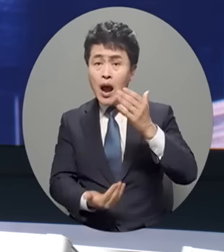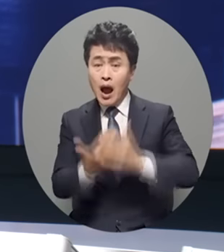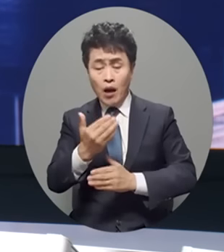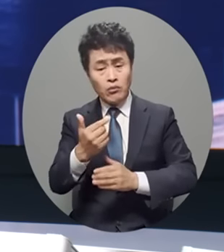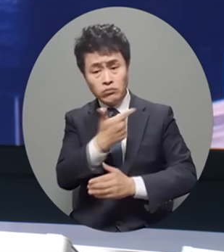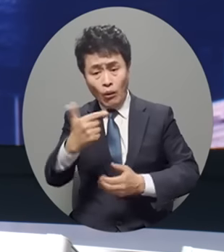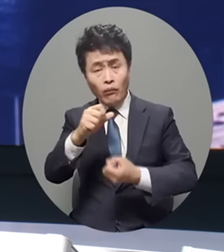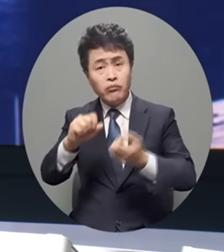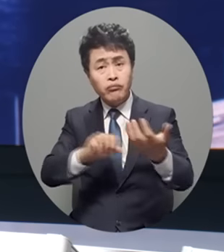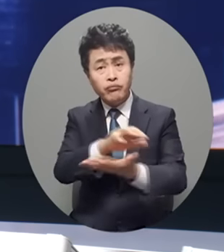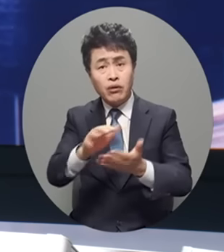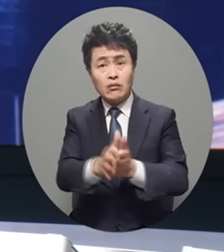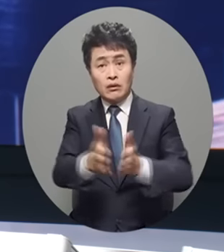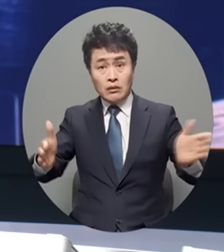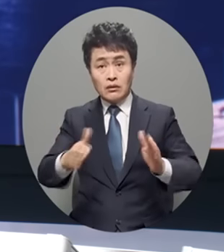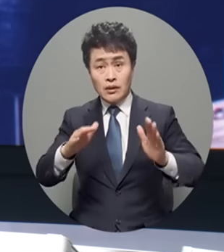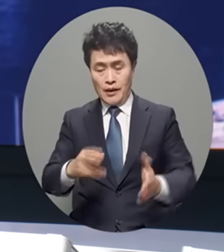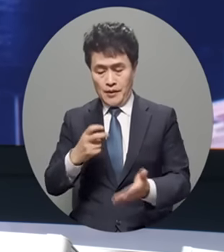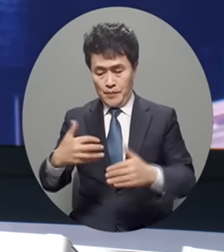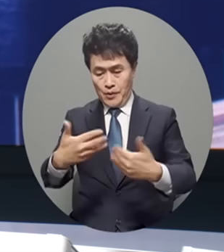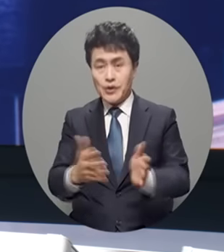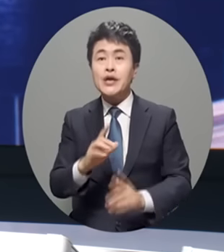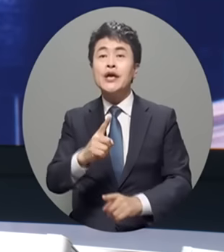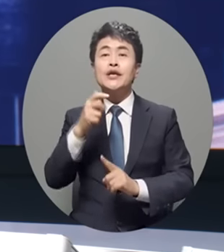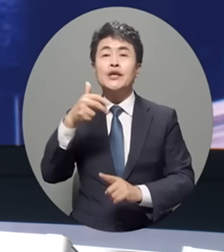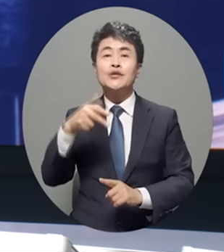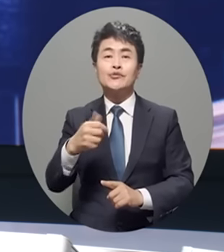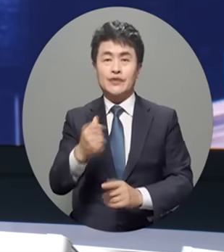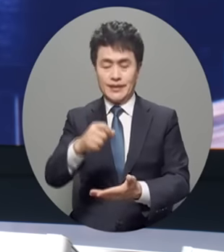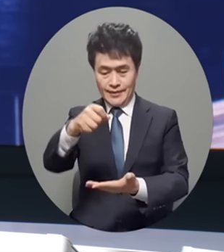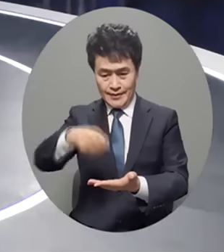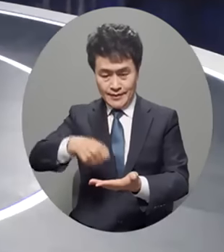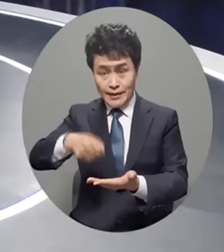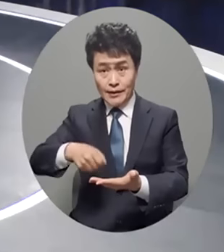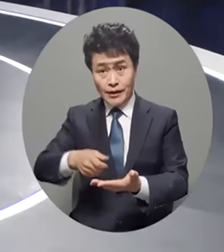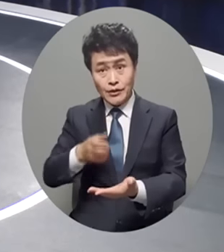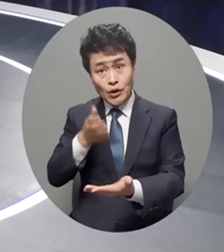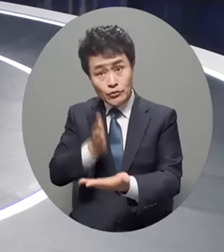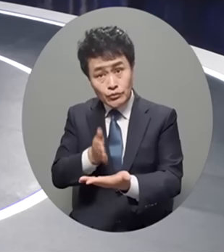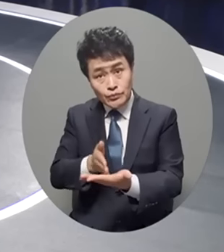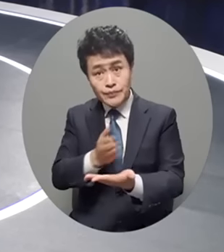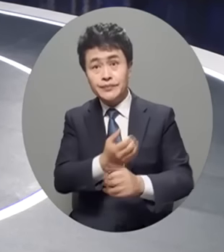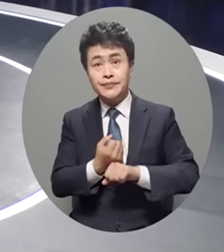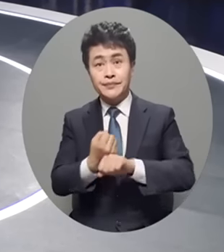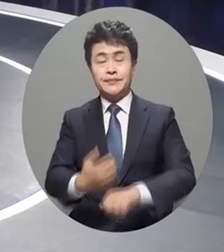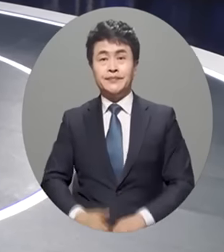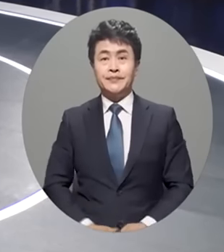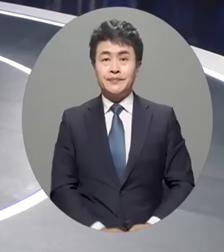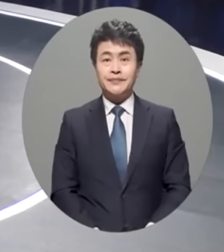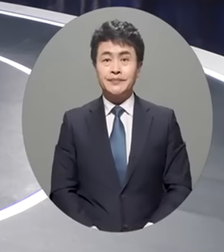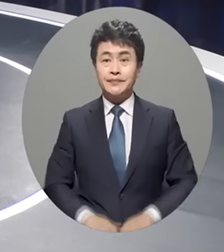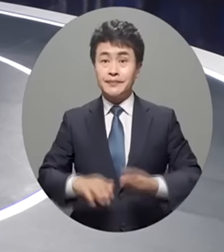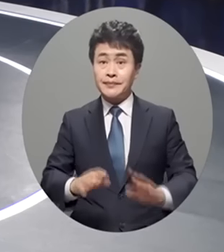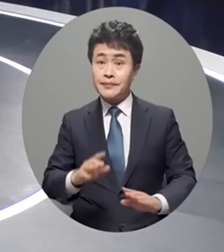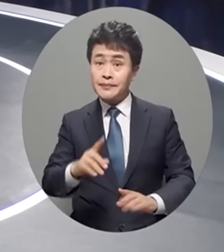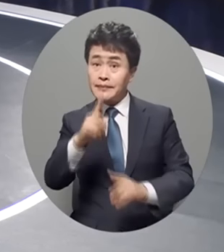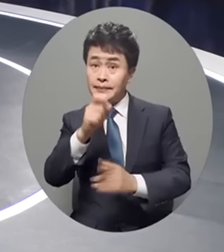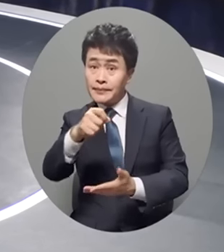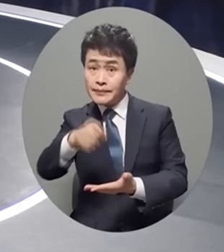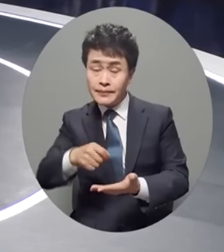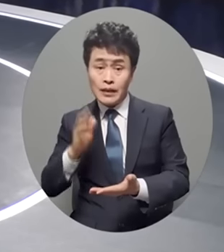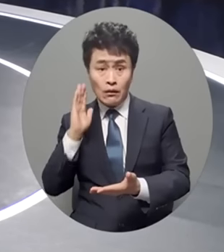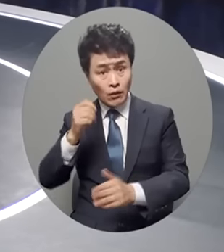커지고 있습니다. 이번엔 법조팀 이준희 기자와 함께 법적인 쟁점을 좀 더 들여다보겠습니다. 자, 이 기자, 대통령이